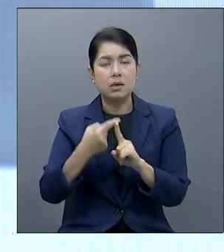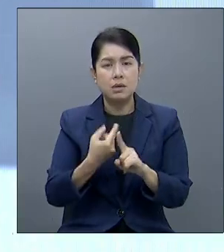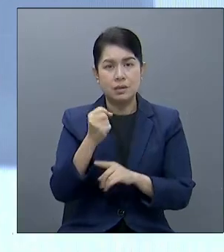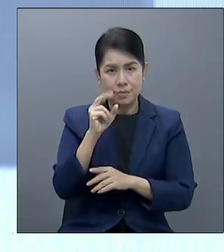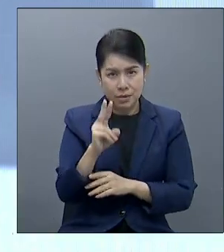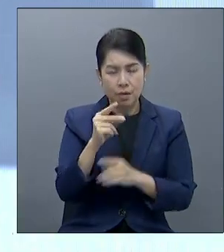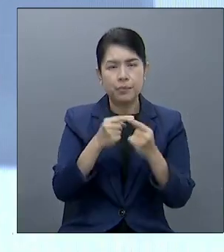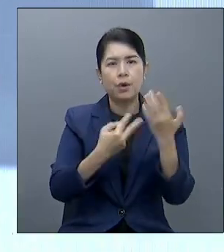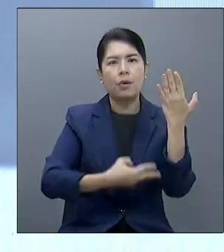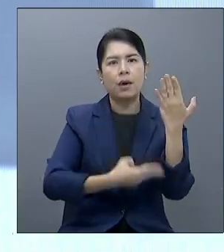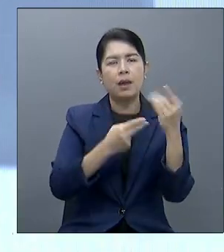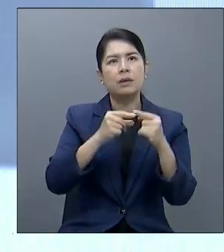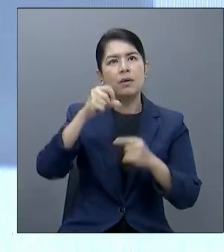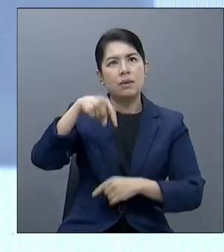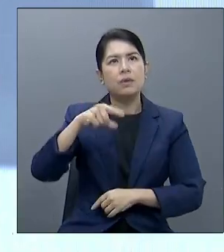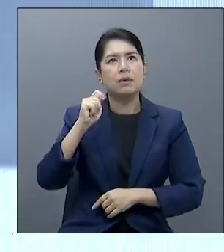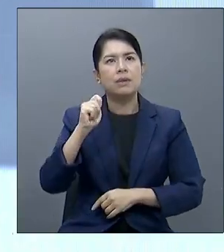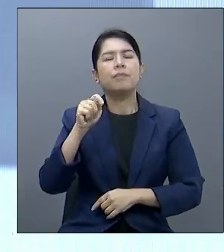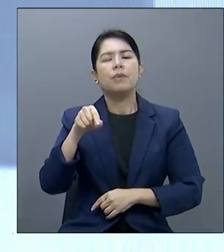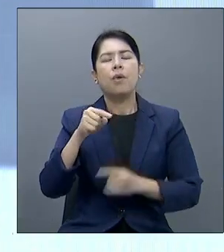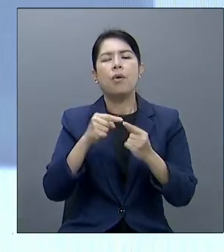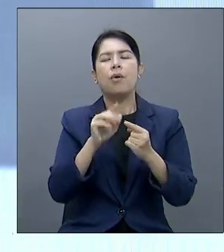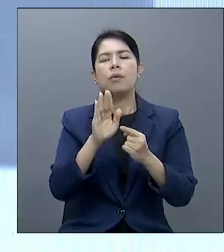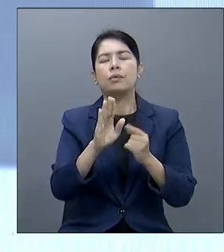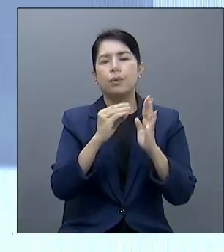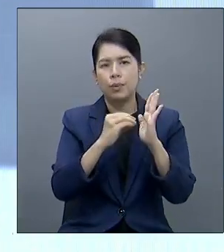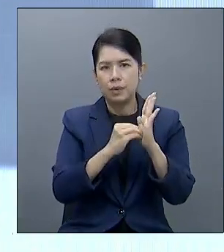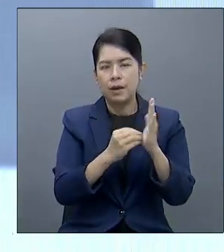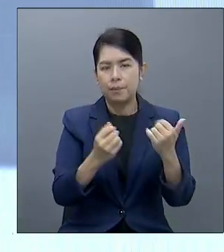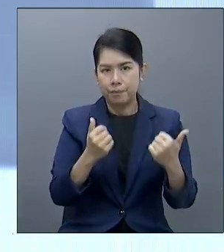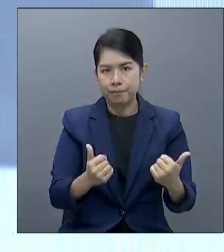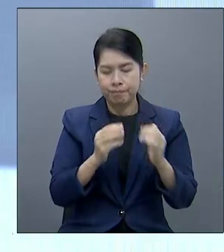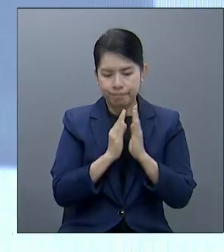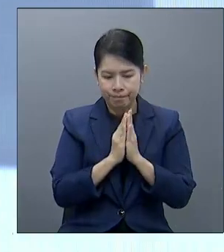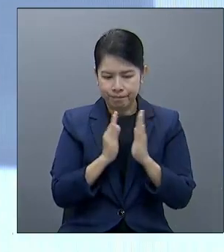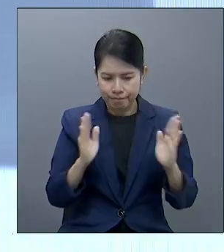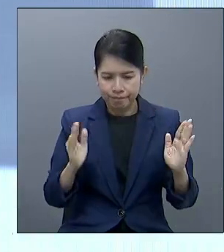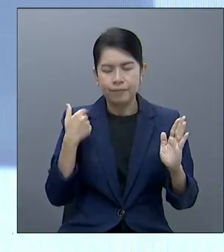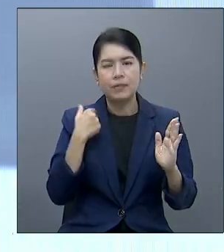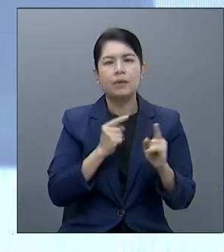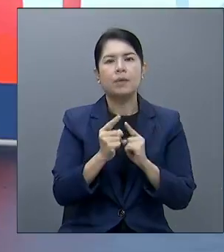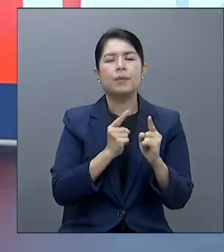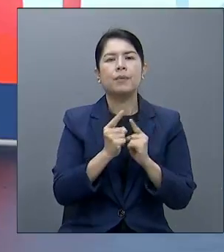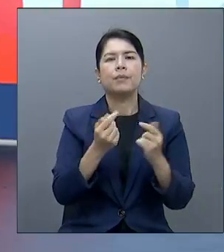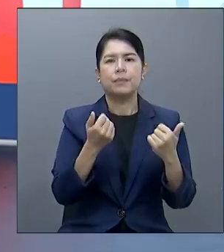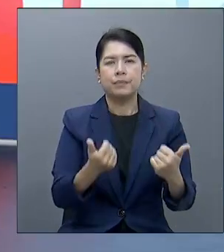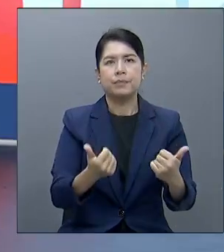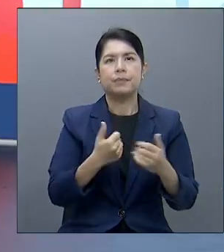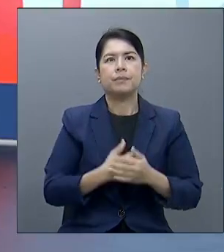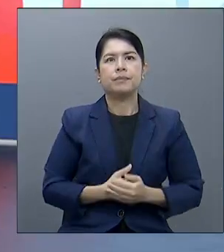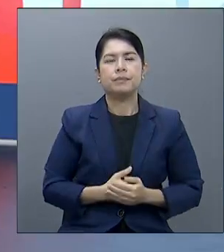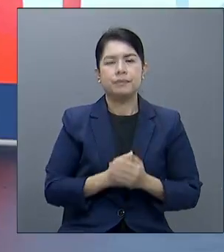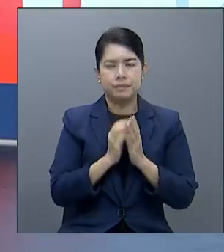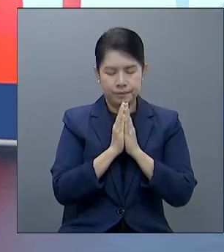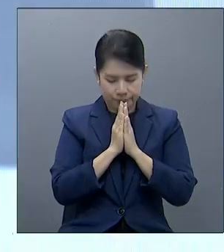งแรมเซ็นทราบายเซ็นทราแจ้งวัฒนะกรุงเทพวันนี้ต้องขอขอบคุณอาจารย์วรวรรณมากๆที่มาร่วมพูดคุยกับเราในประเด็นนี้ขอบคุณค่ะ ส